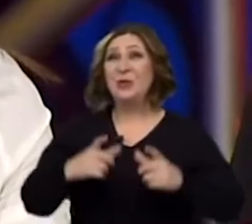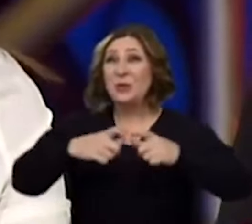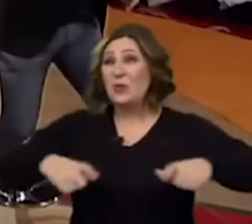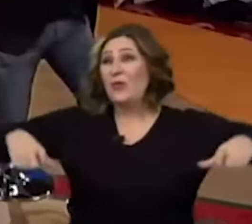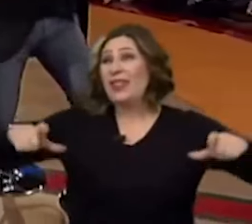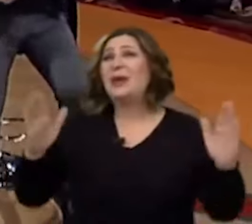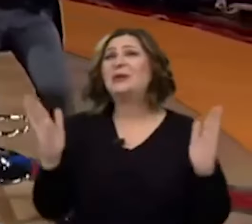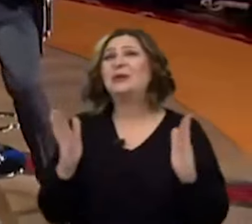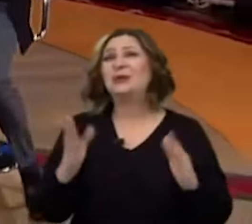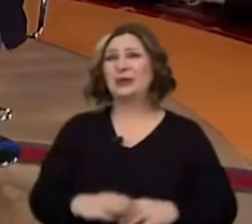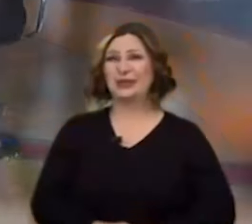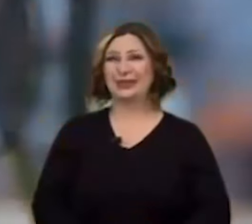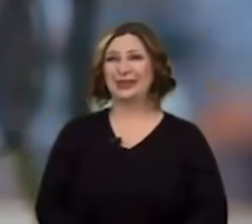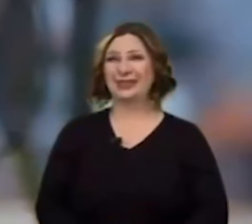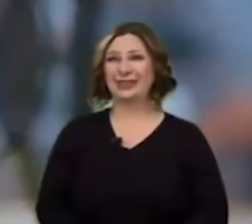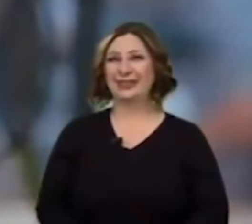Küvetler.